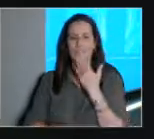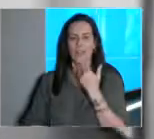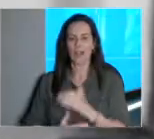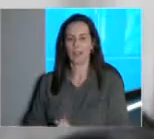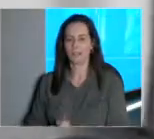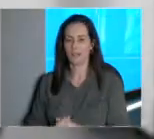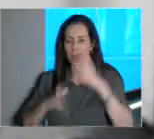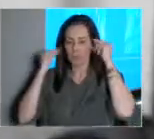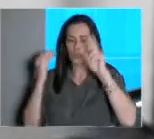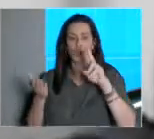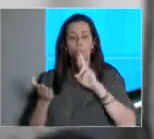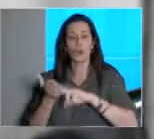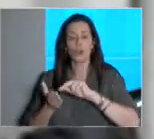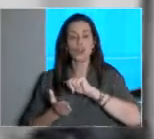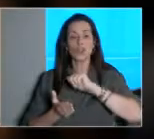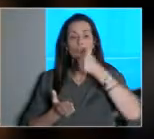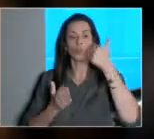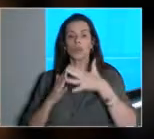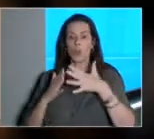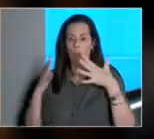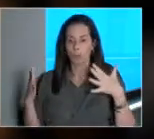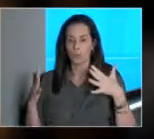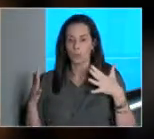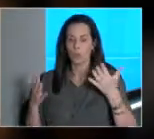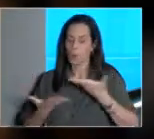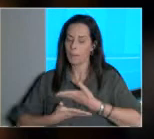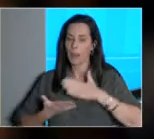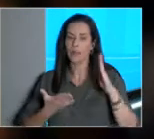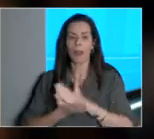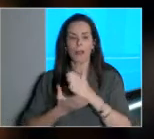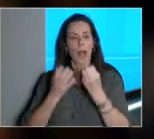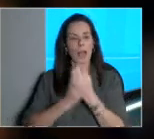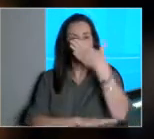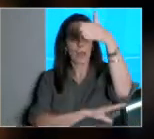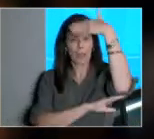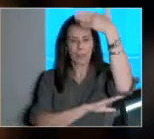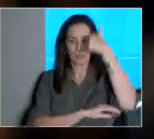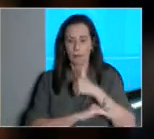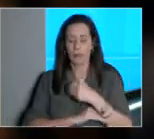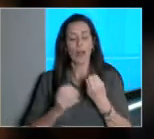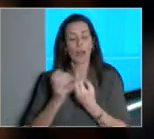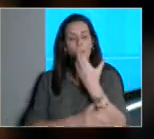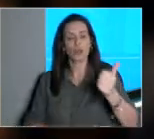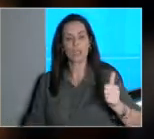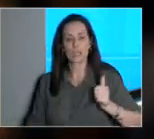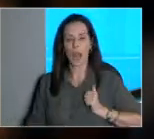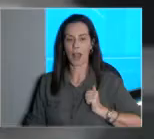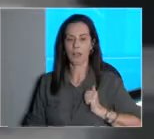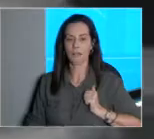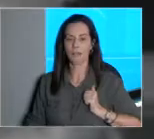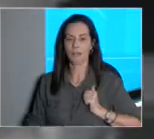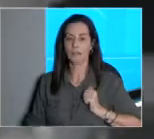היא מדינת ישראל. לבן גוריון יש זכות ראשונים כבירה שהוא קיבל את ההחלטה על הקמת המדינה ועל הקמתו של